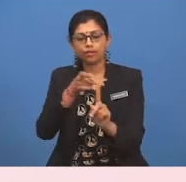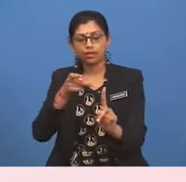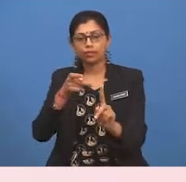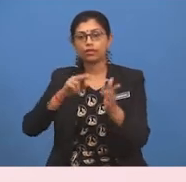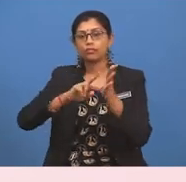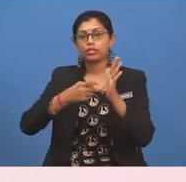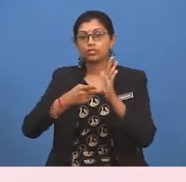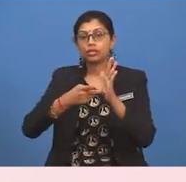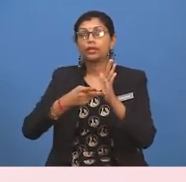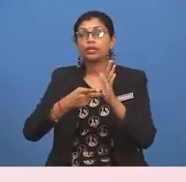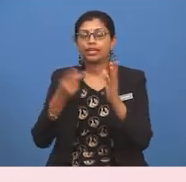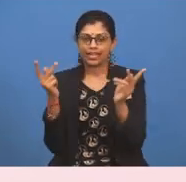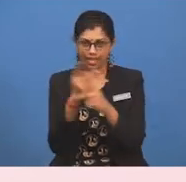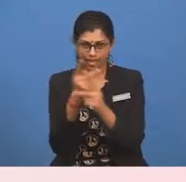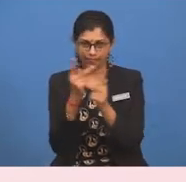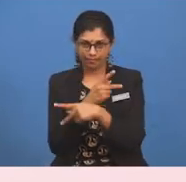RM400.